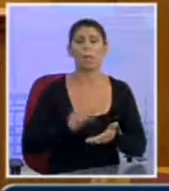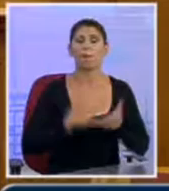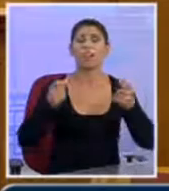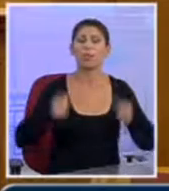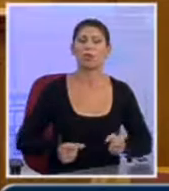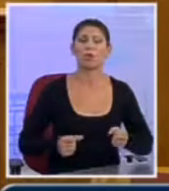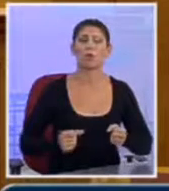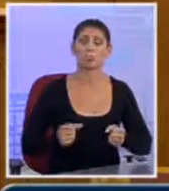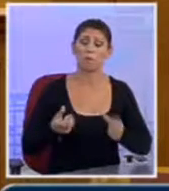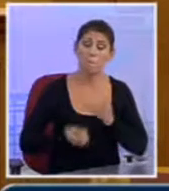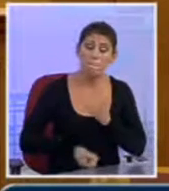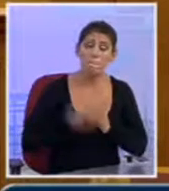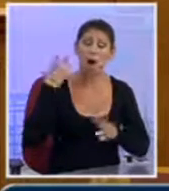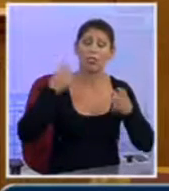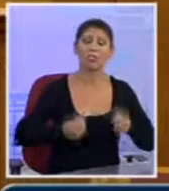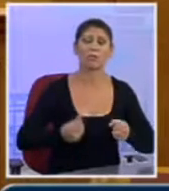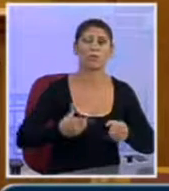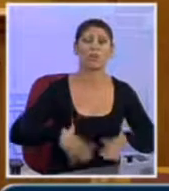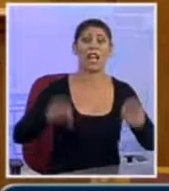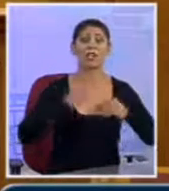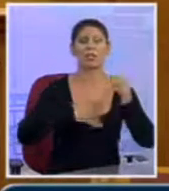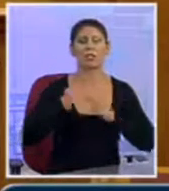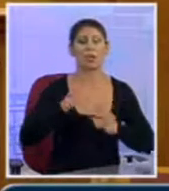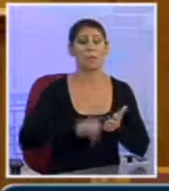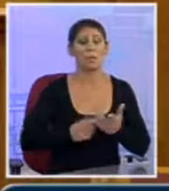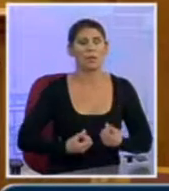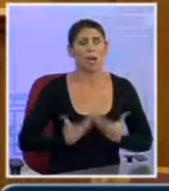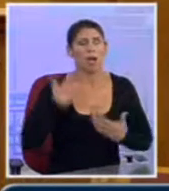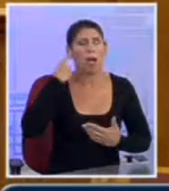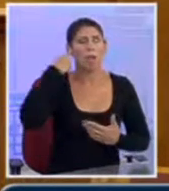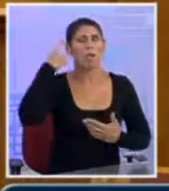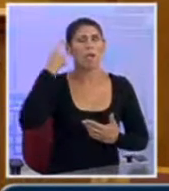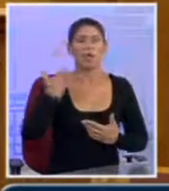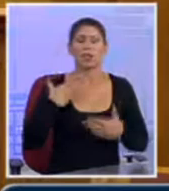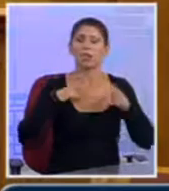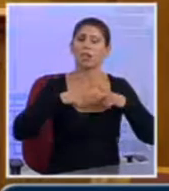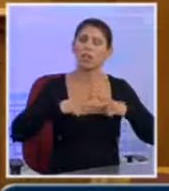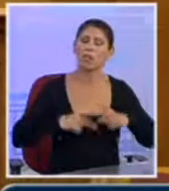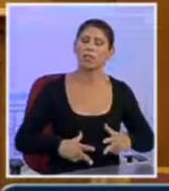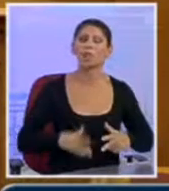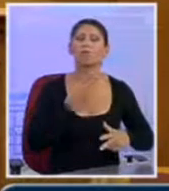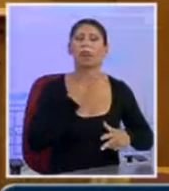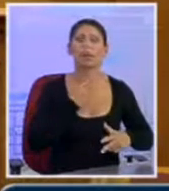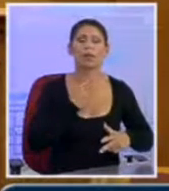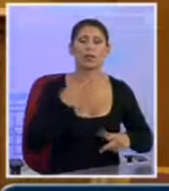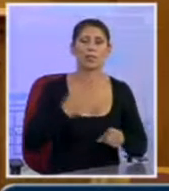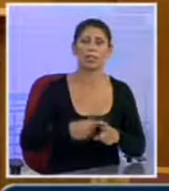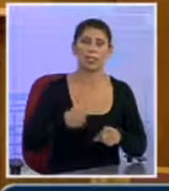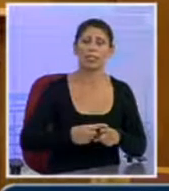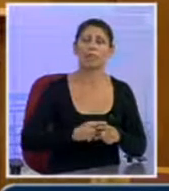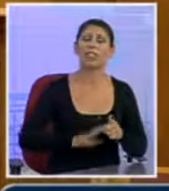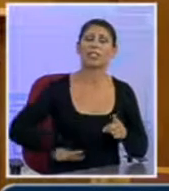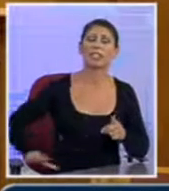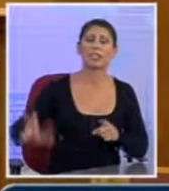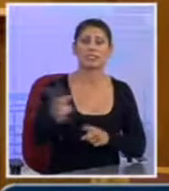επαναθεσμοποίηση των θεσμών. Πρέπει να εμπνεύσουμε και να ικανοποιήσουμε τη δίψα της ελληνικής